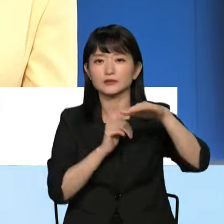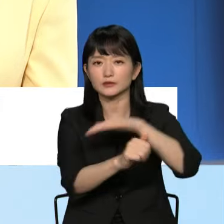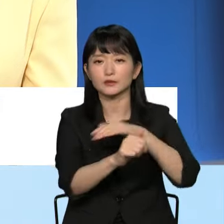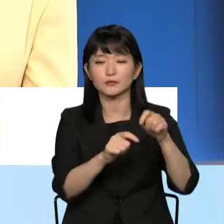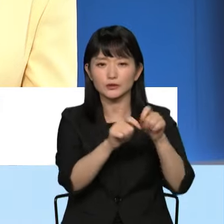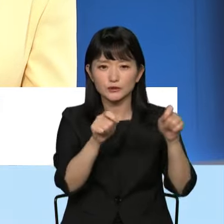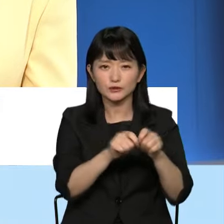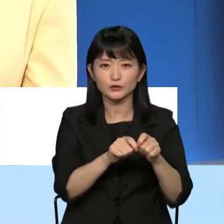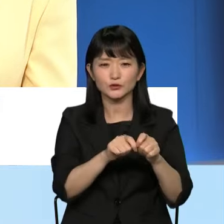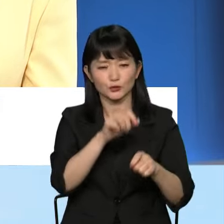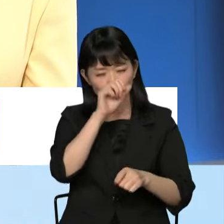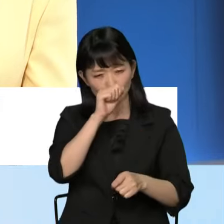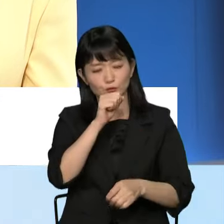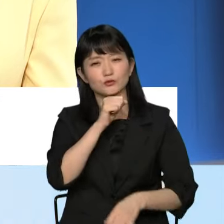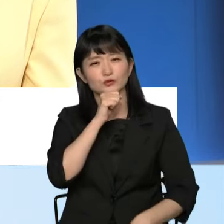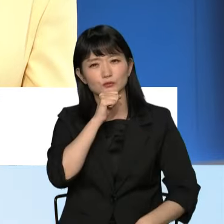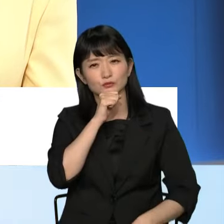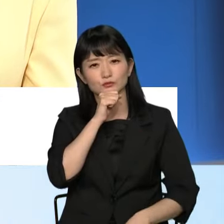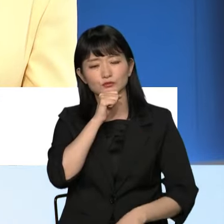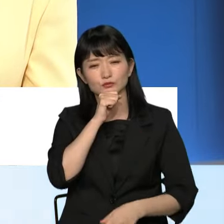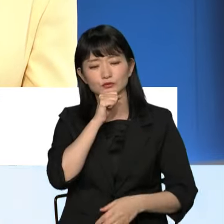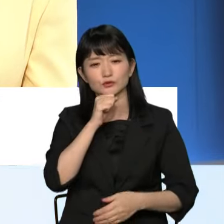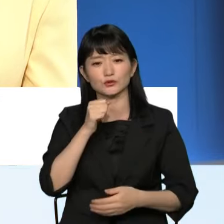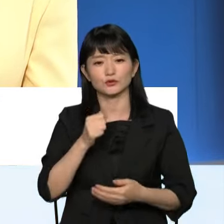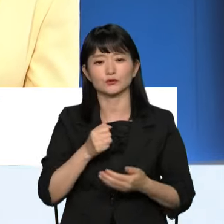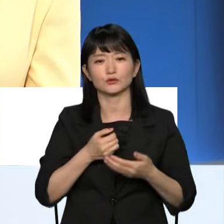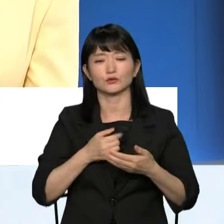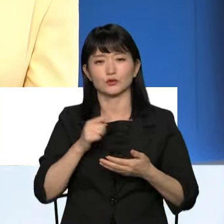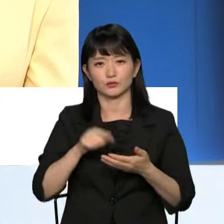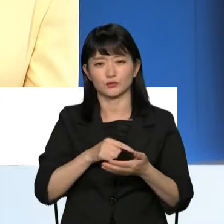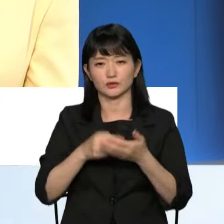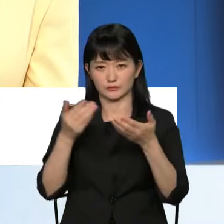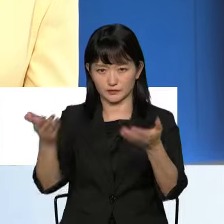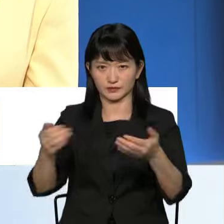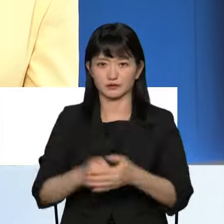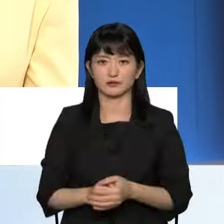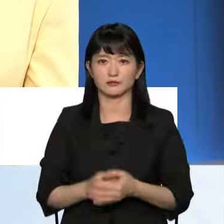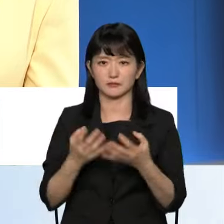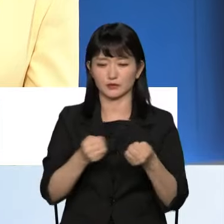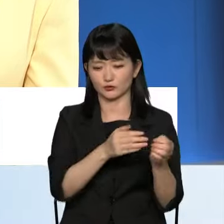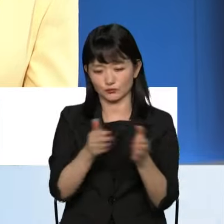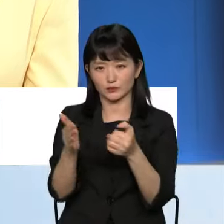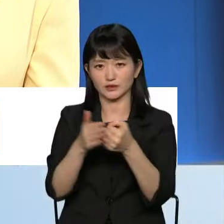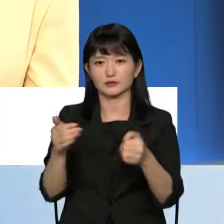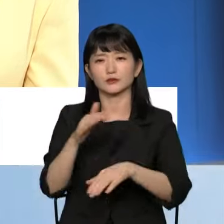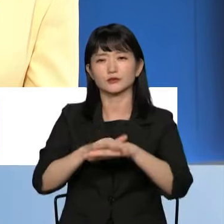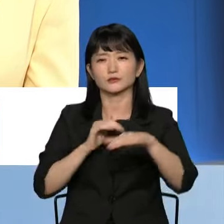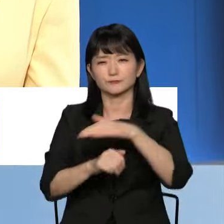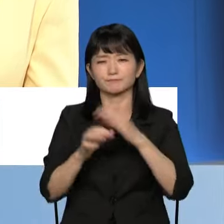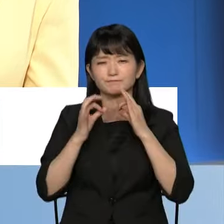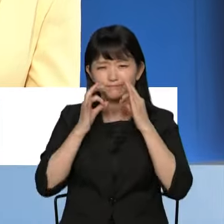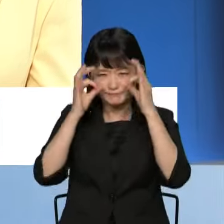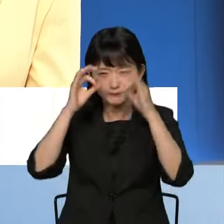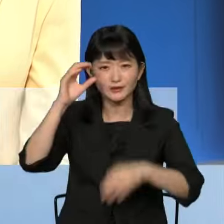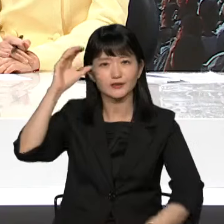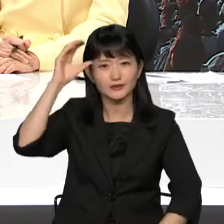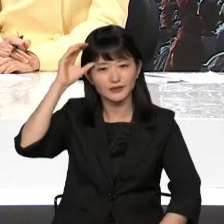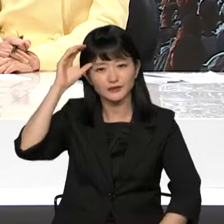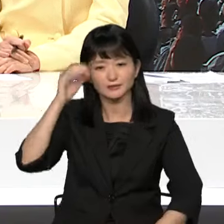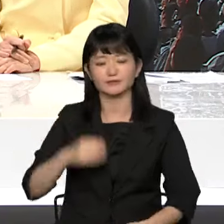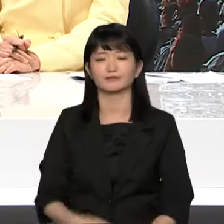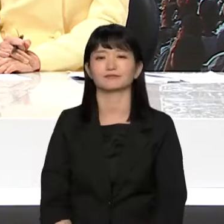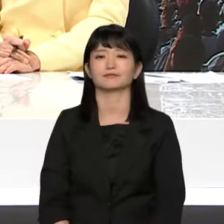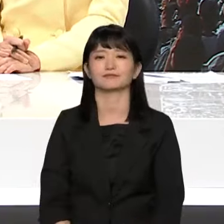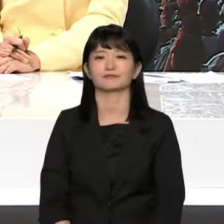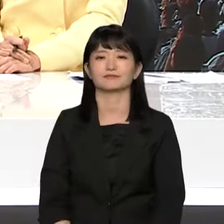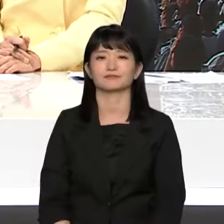성적으로 보답해야 될 그 날을 우리 많이 준비했습니다. 그래서 네. 더 많이 선수들이 노력할 거라고 이렇게 네. 보시네요. 기대하면서 응원 다 같이